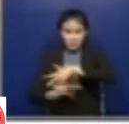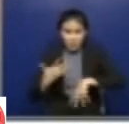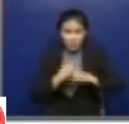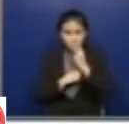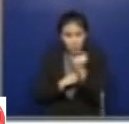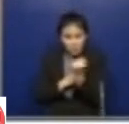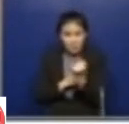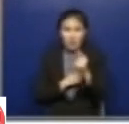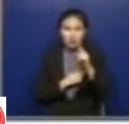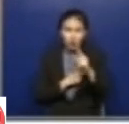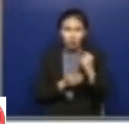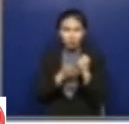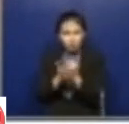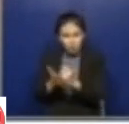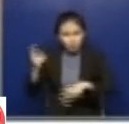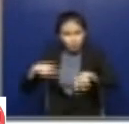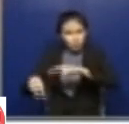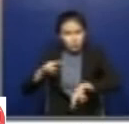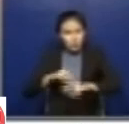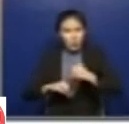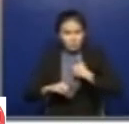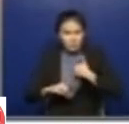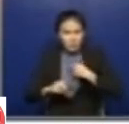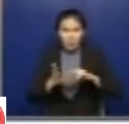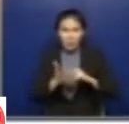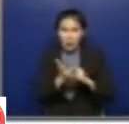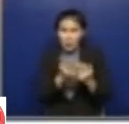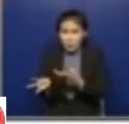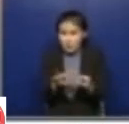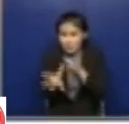ก็จำเป็นที่จะต้องคอยตรวจสอบการศึกษาเหล่านี้